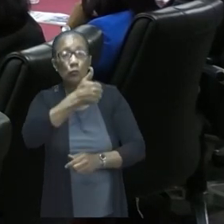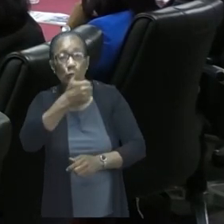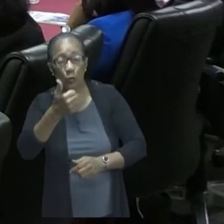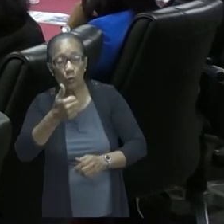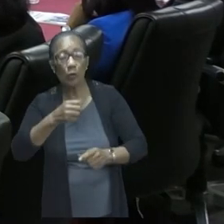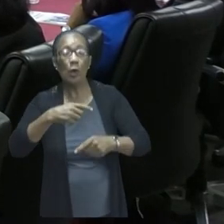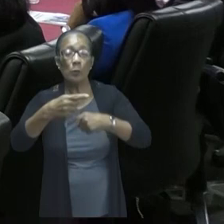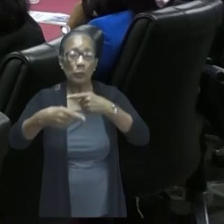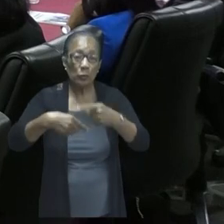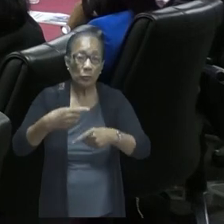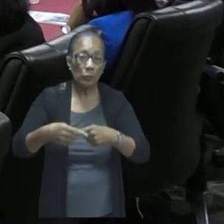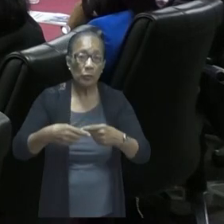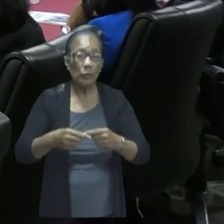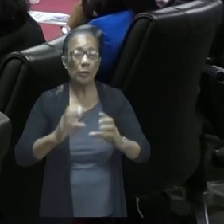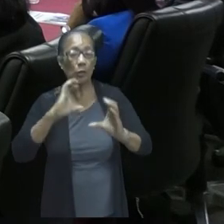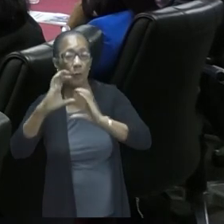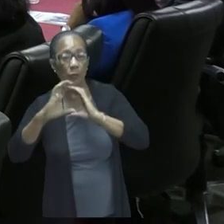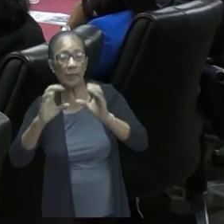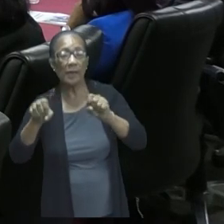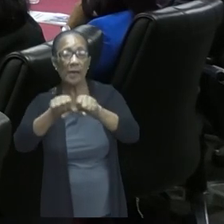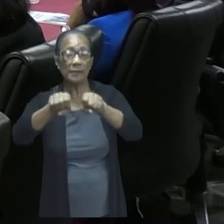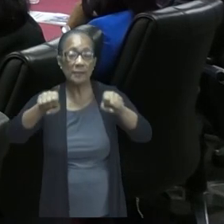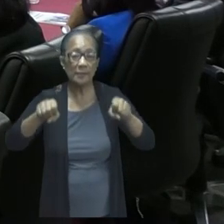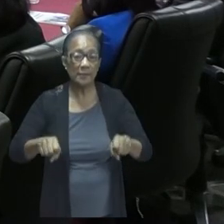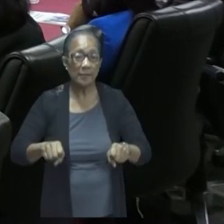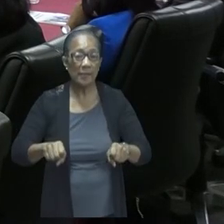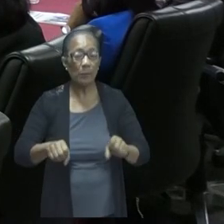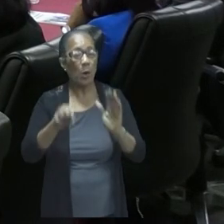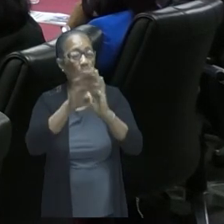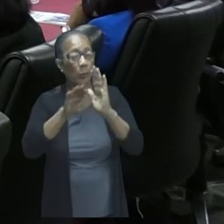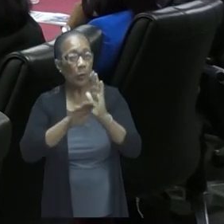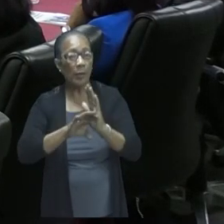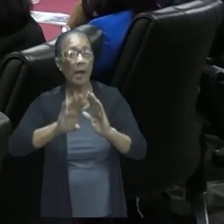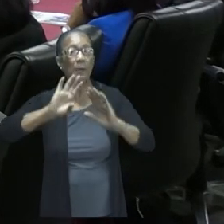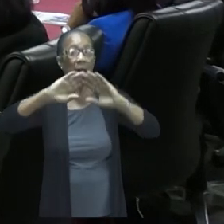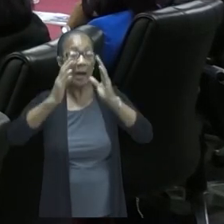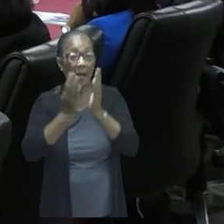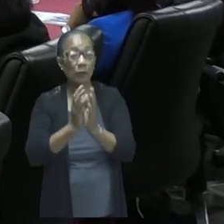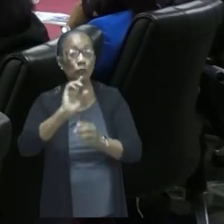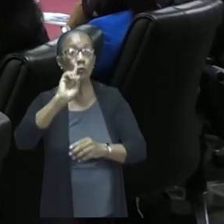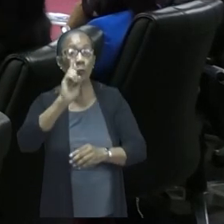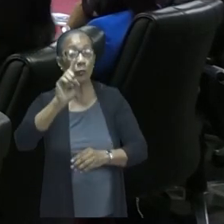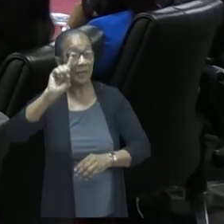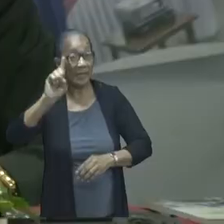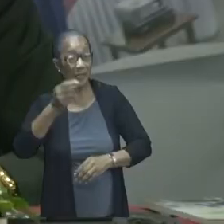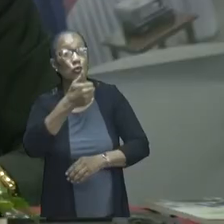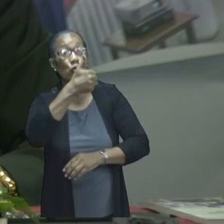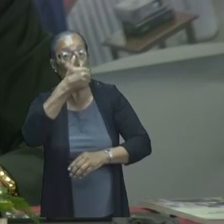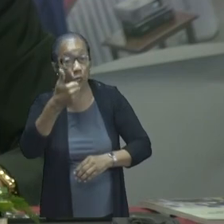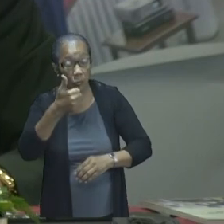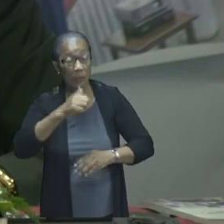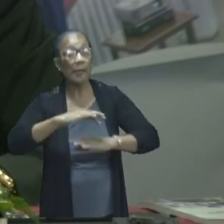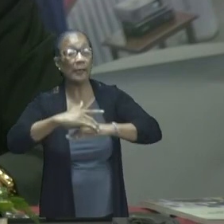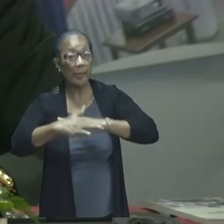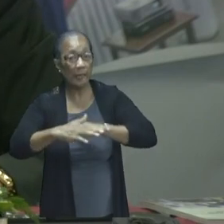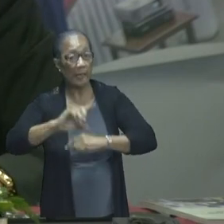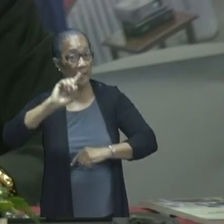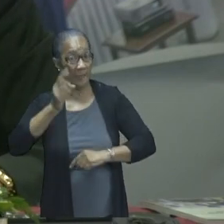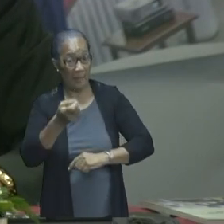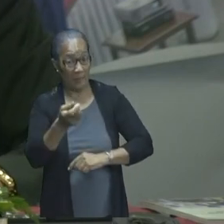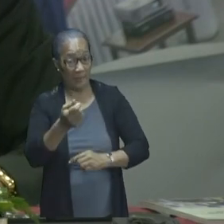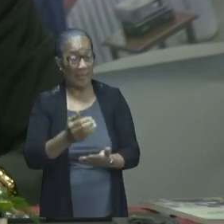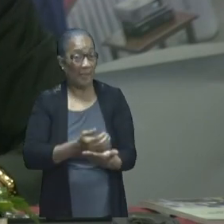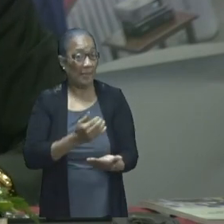communicatiesystemen en programmatuur moeten allemaal in place en dat we inderdaad die gelden gaan innen en ie dat nog werd hebben